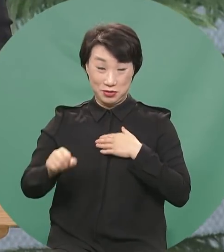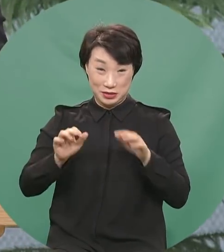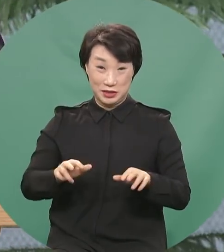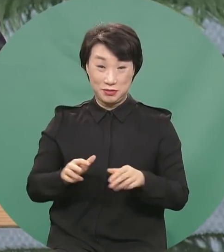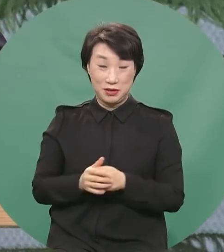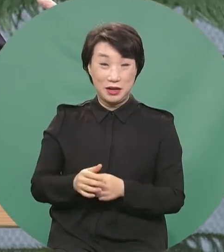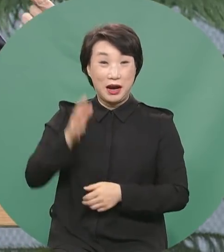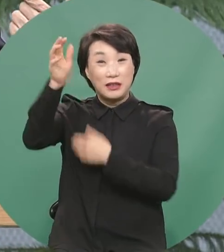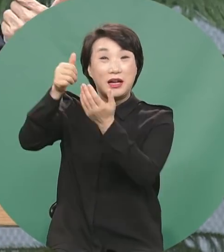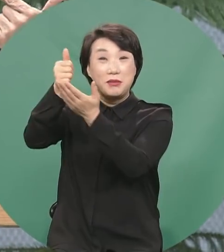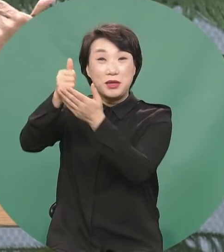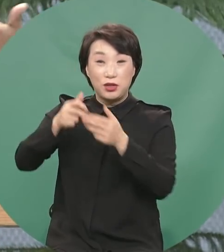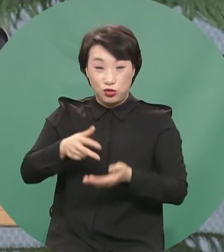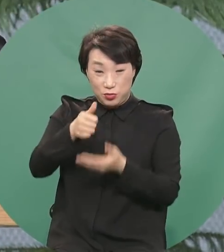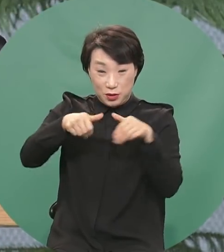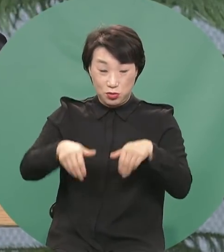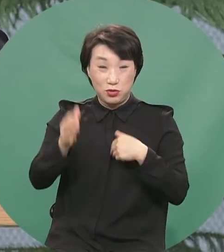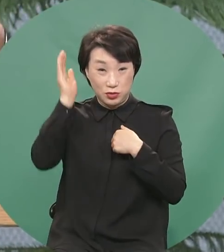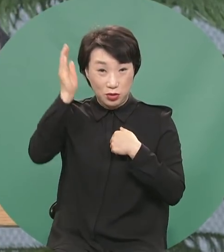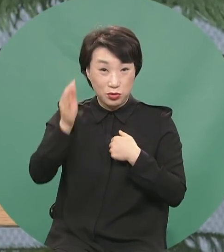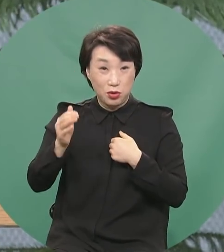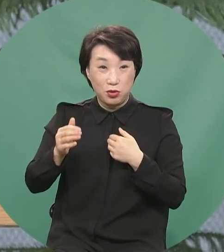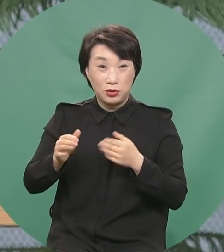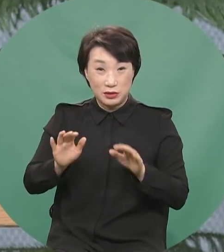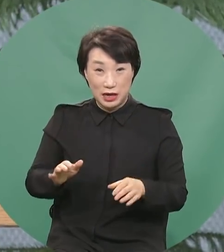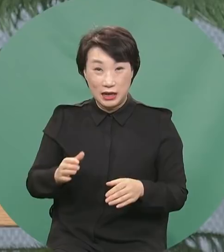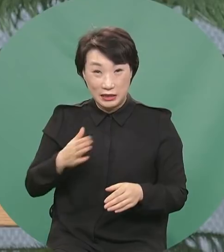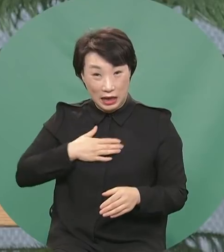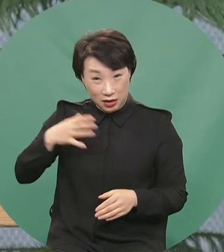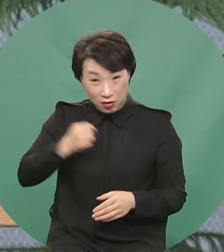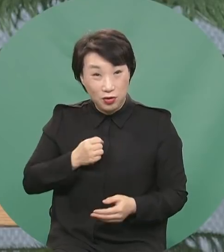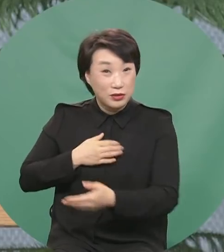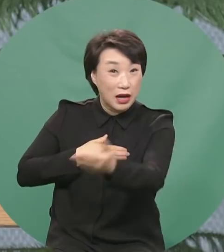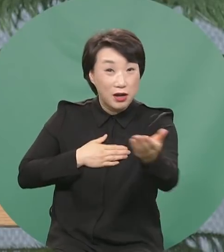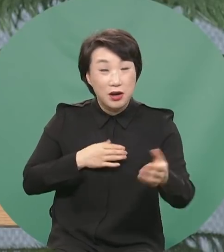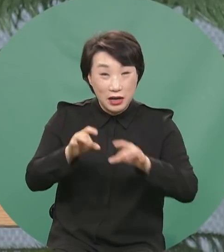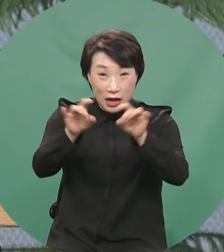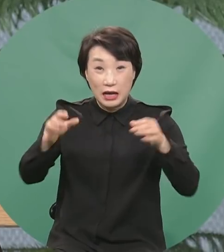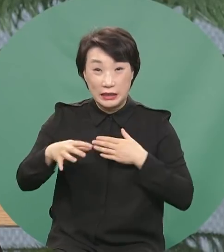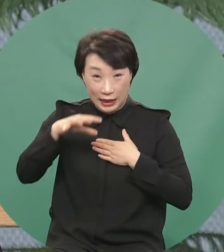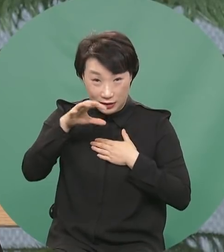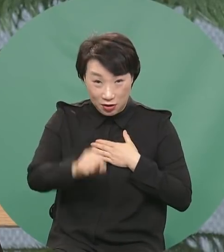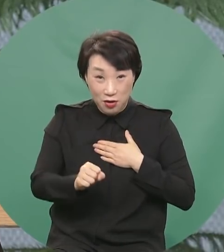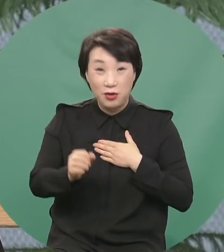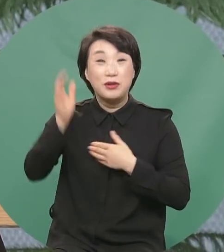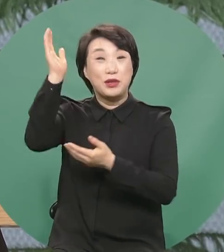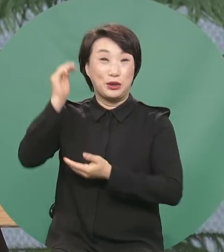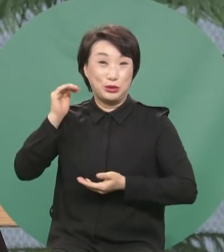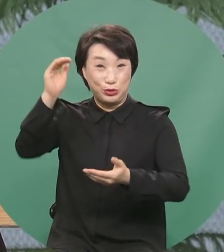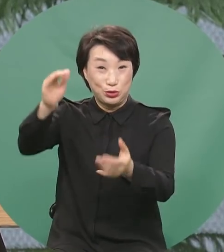통해서 죄종의 내 것과 여러분의 것이라고 말씀하고 계시니